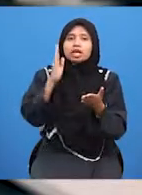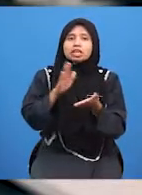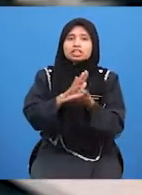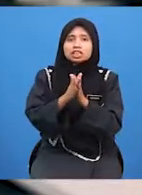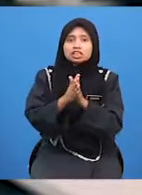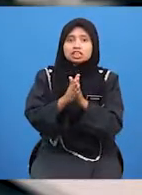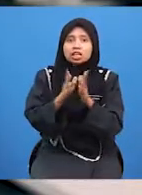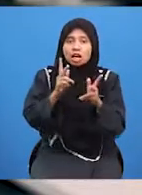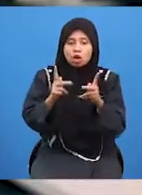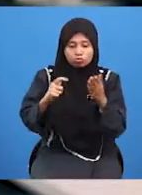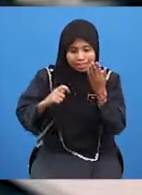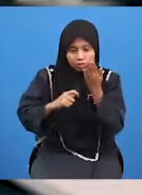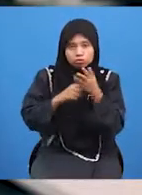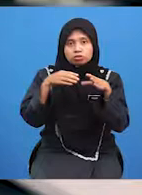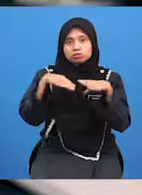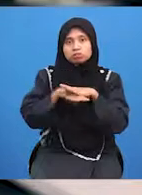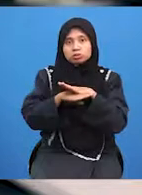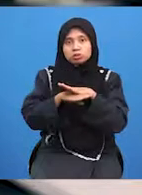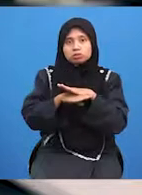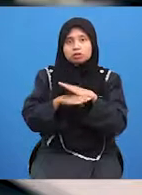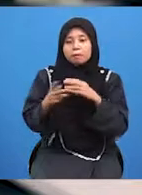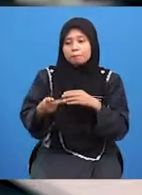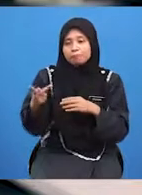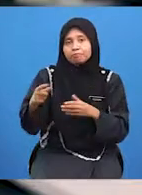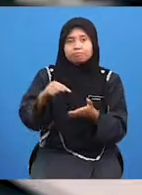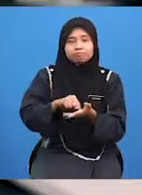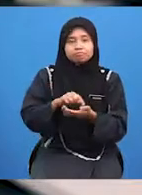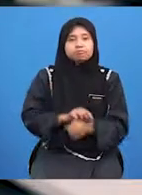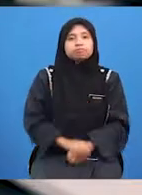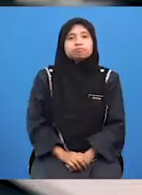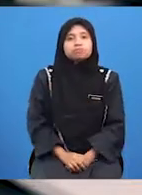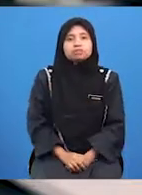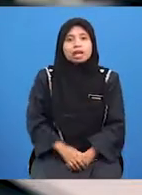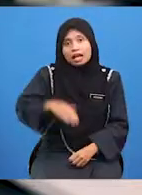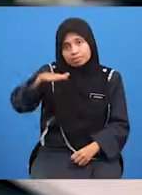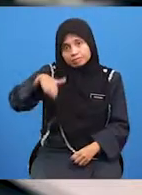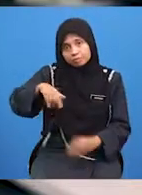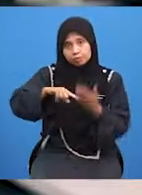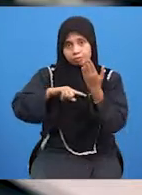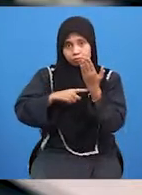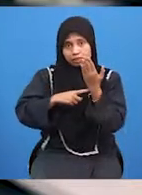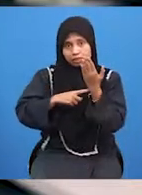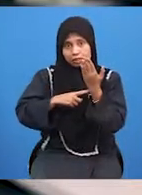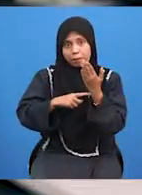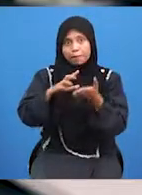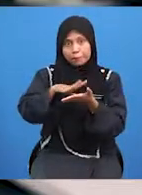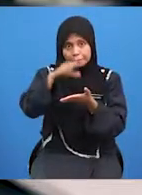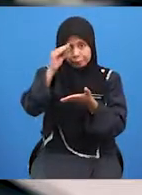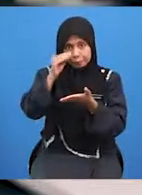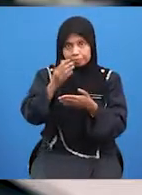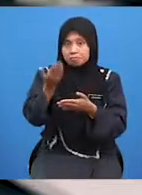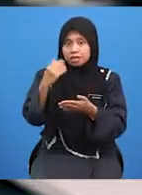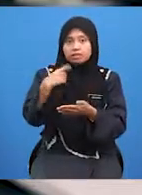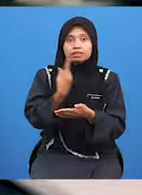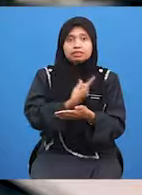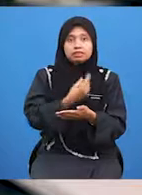teknologi dimasukkan ke dalam reka bentuk produk tersebut? Sebelum memulakan sesi pelajaran, marilah